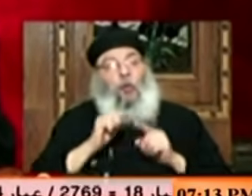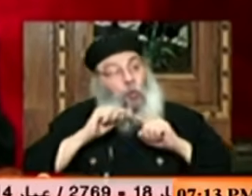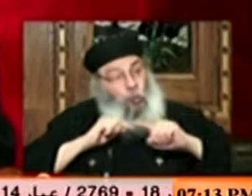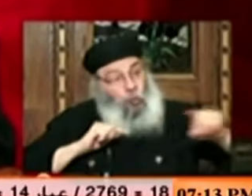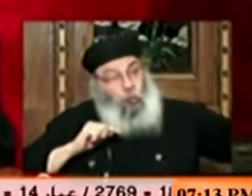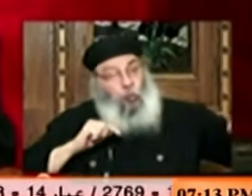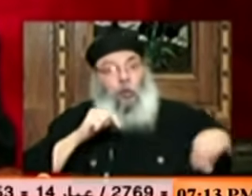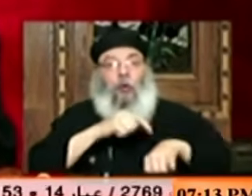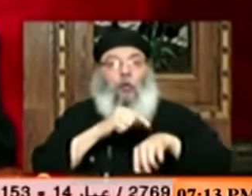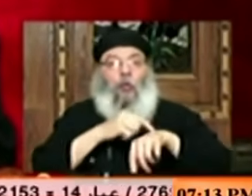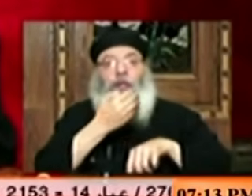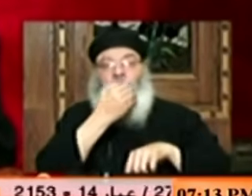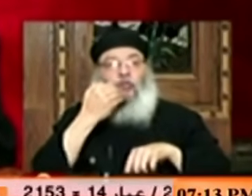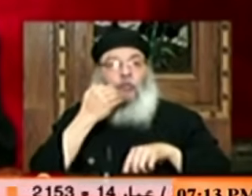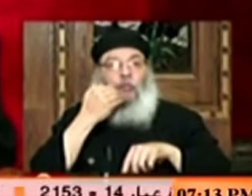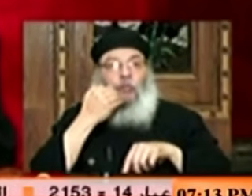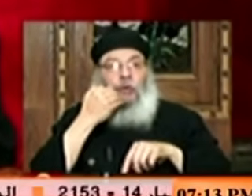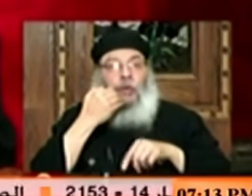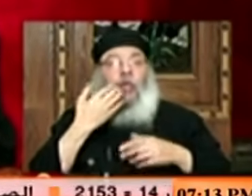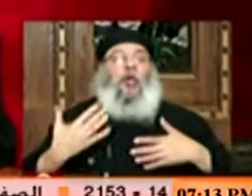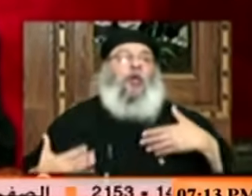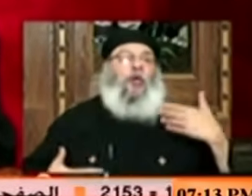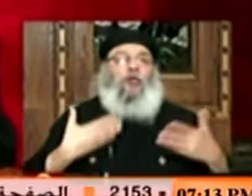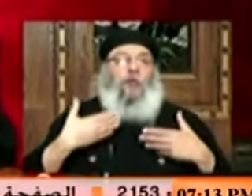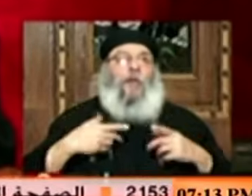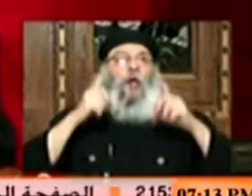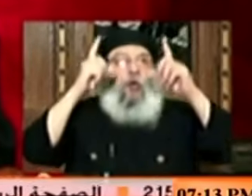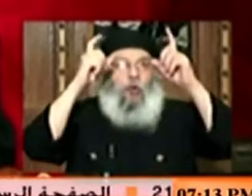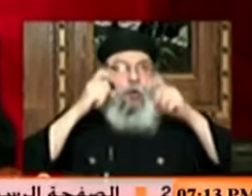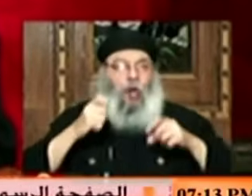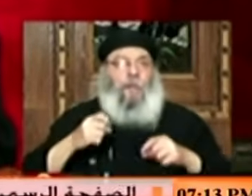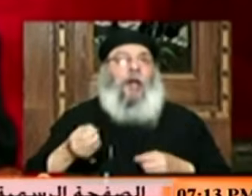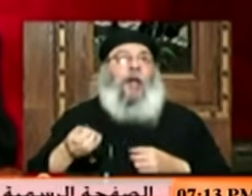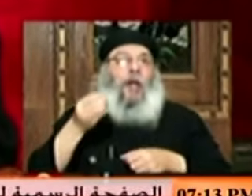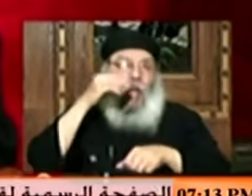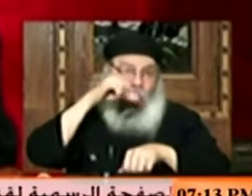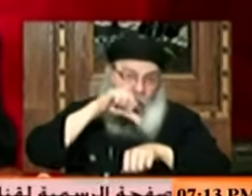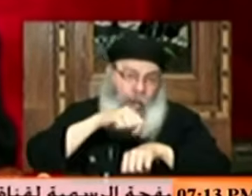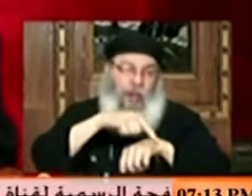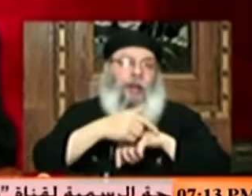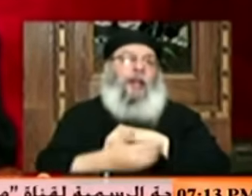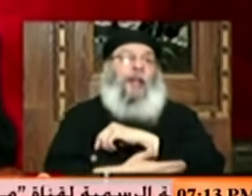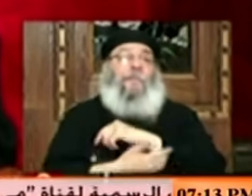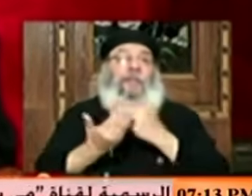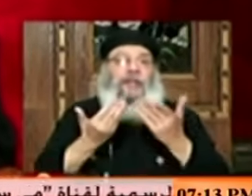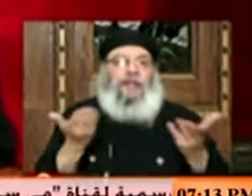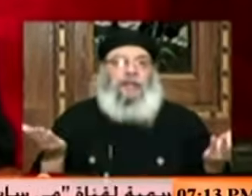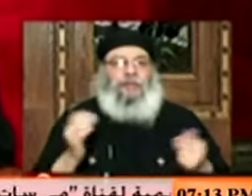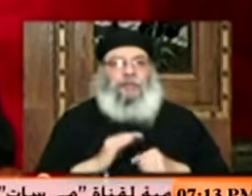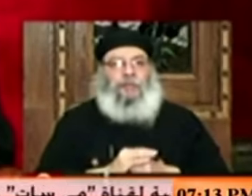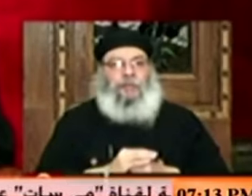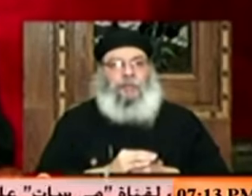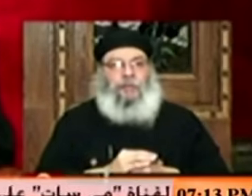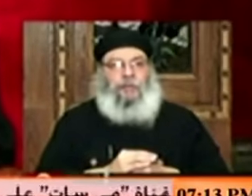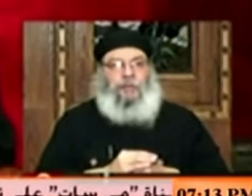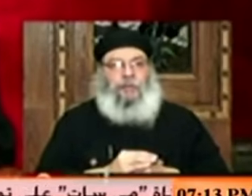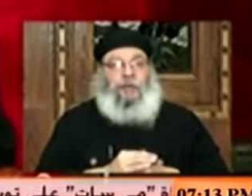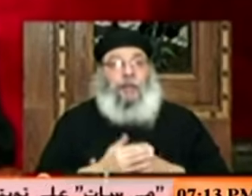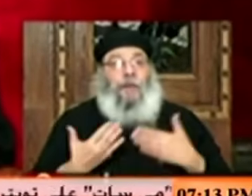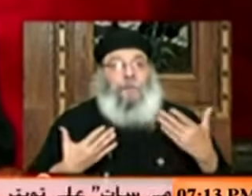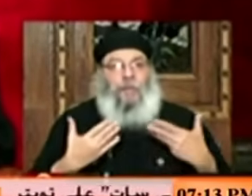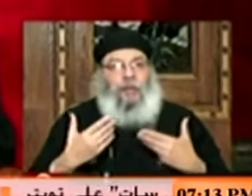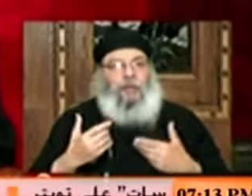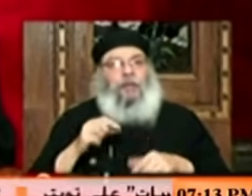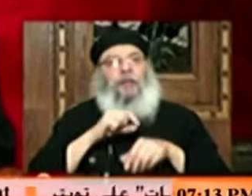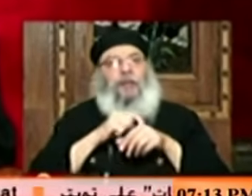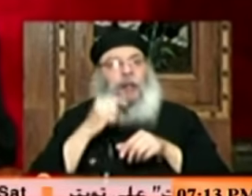للرحمه على المساكين طوله لرحمه يا بخت الانسان اللي عنده رحمه في عقله في